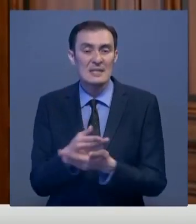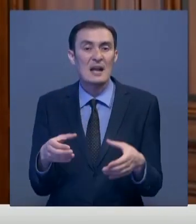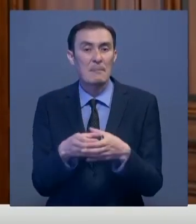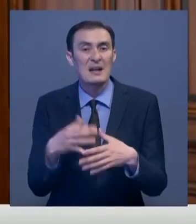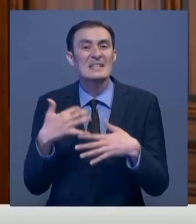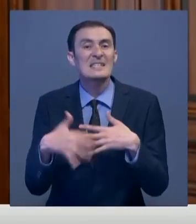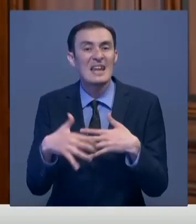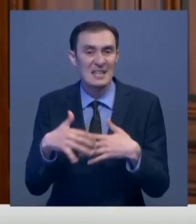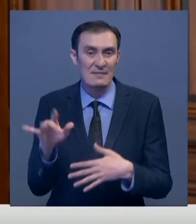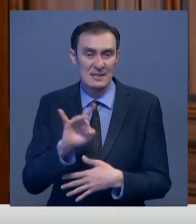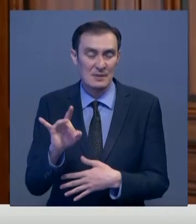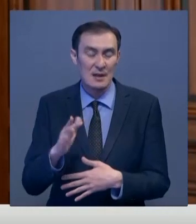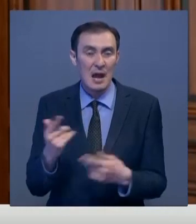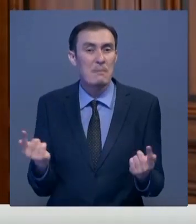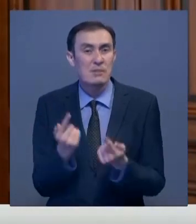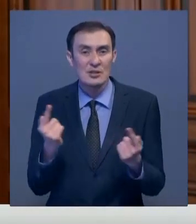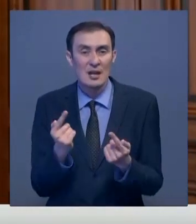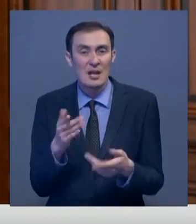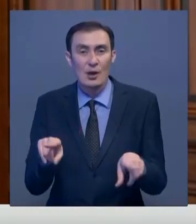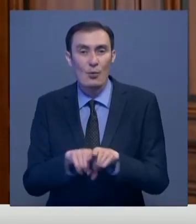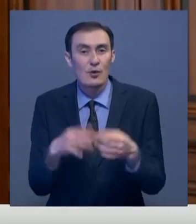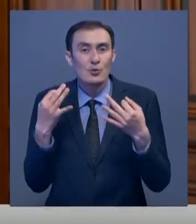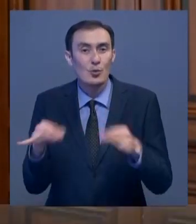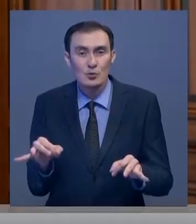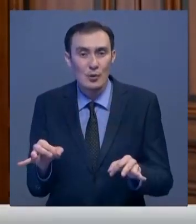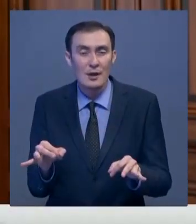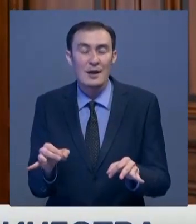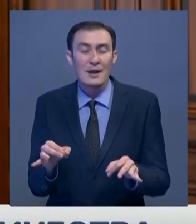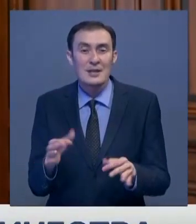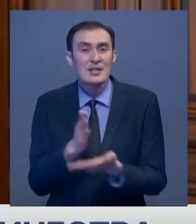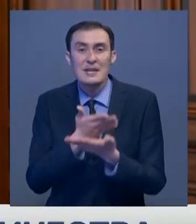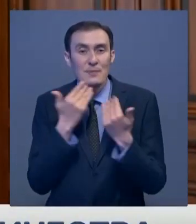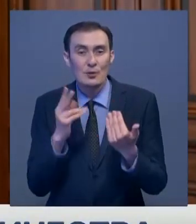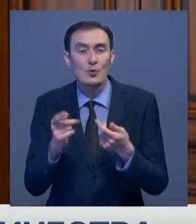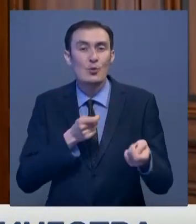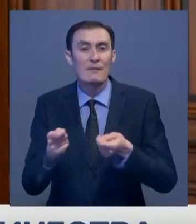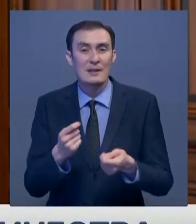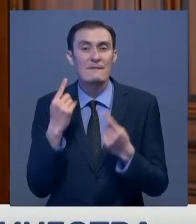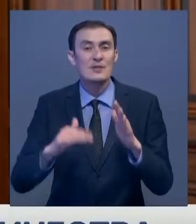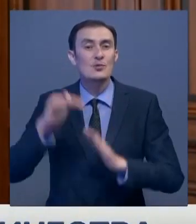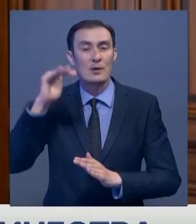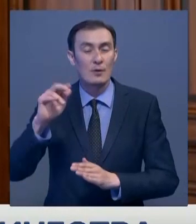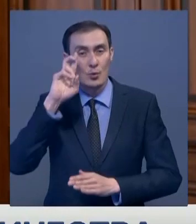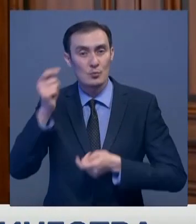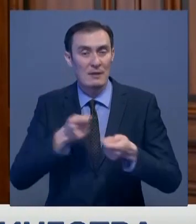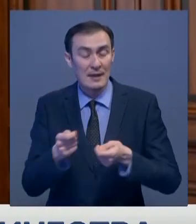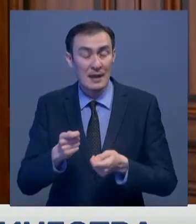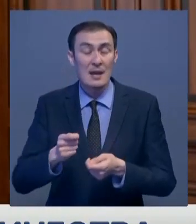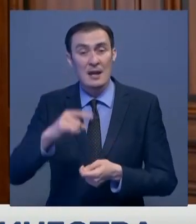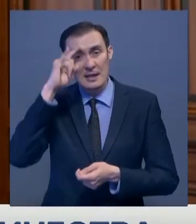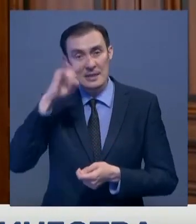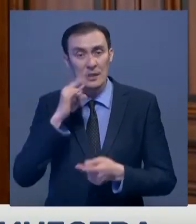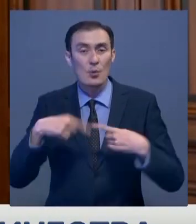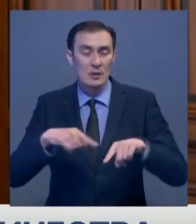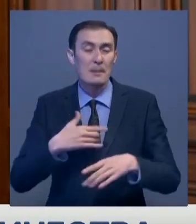компанией средней величины, которая обычно не имеет такого доступа к руководителям этого уровня в других странах. Госорганы в Казахстане нам